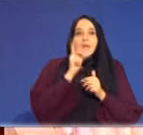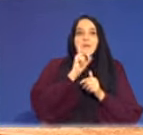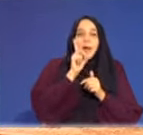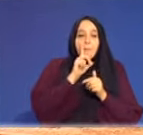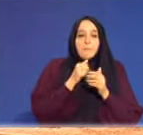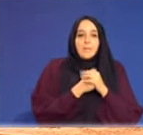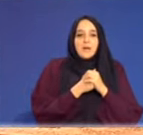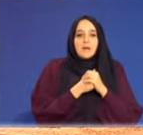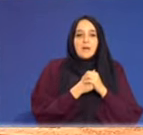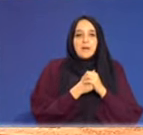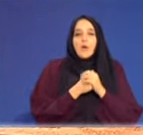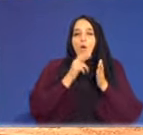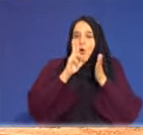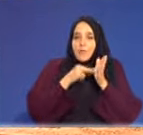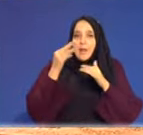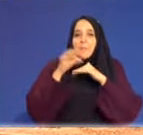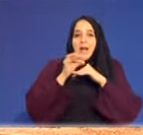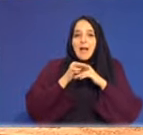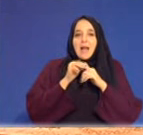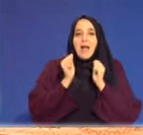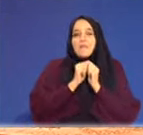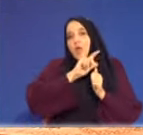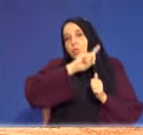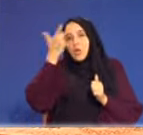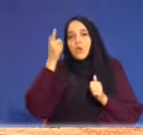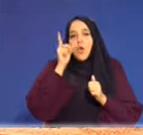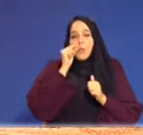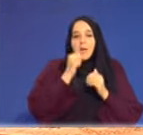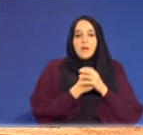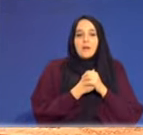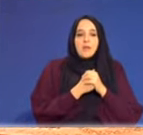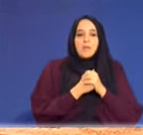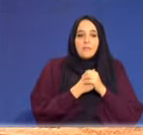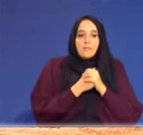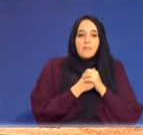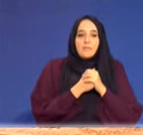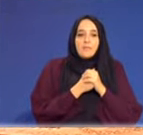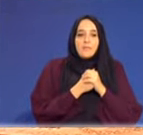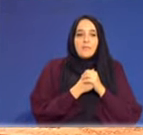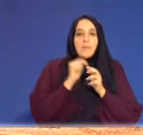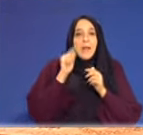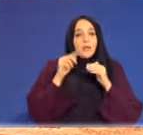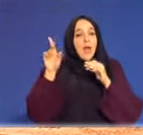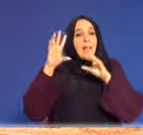هذاك تزوجت مع رجل واحد آخر، دوكا راهي في الدار واحدة أخرى.